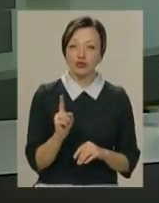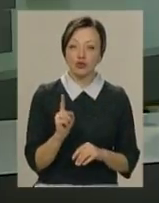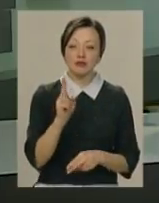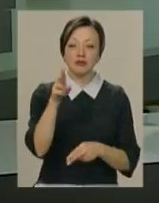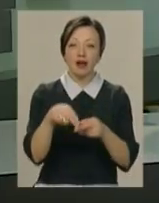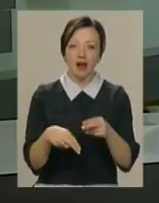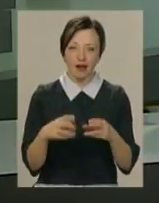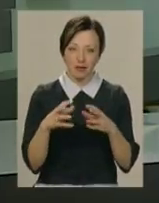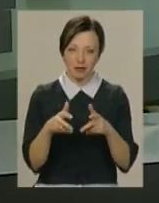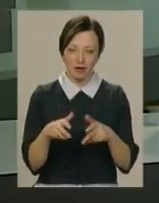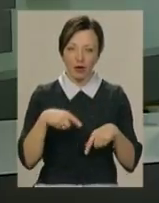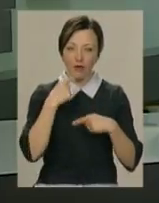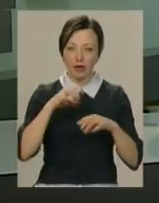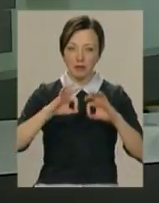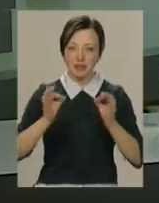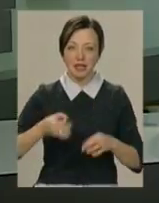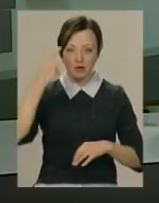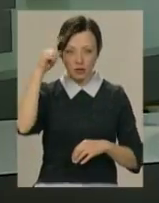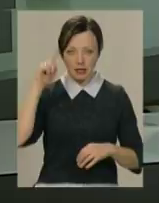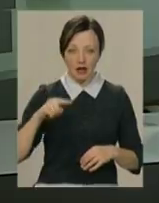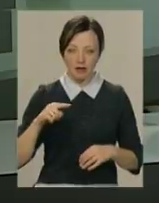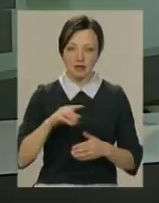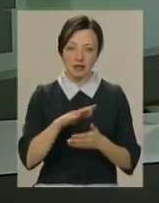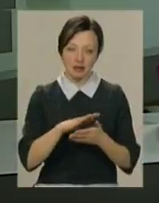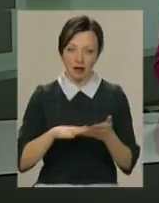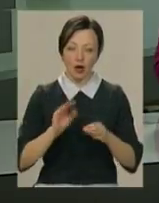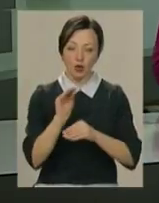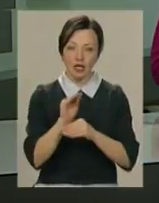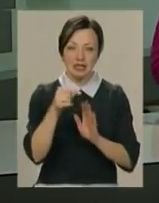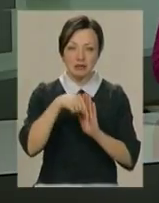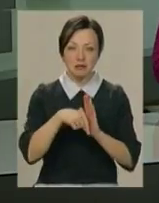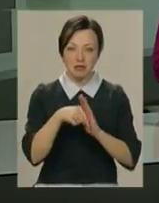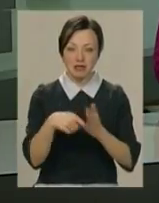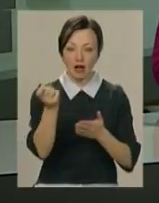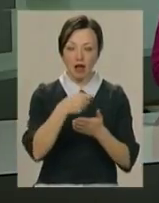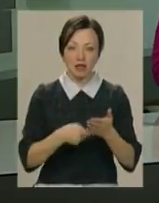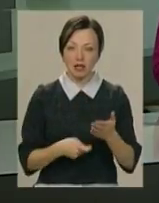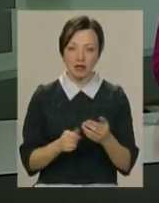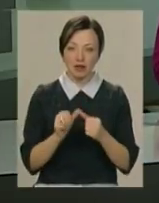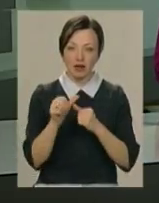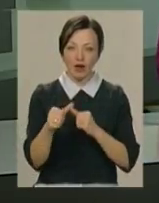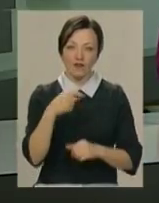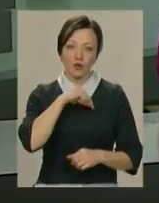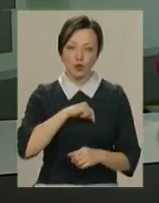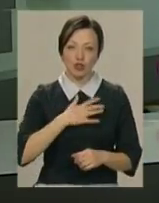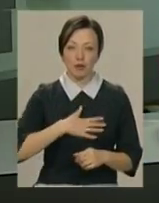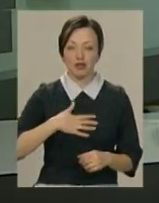краєм землі, говорить мистецтвознавець Катерина Носко і додає, зміст картин виходить за рамки внутрішніх